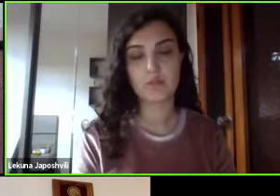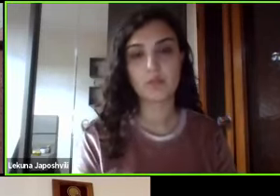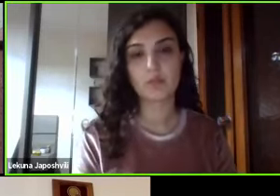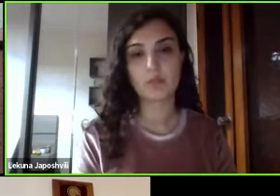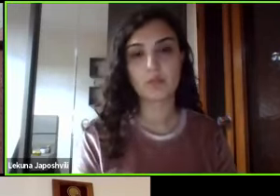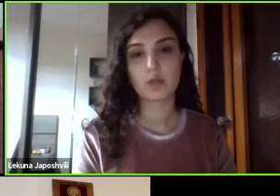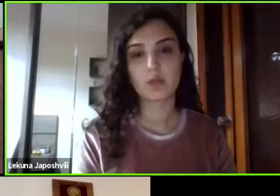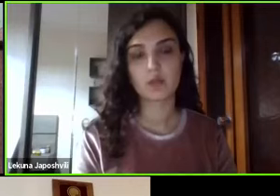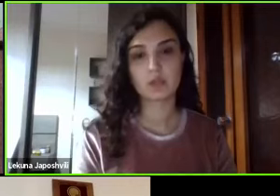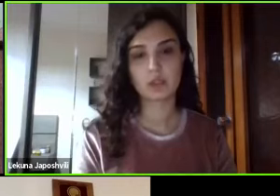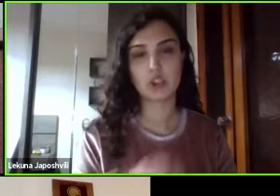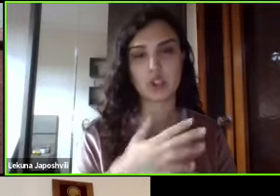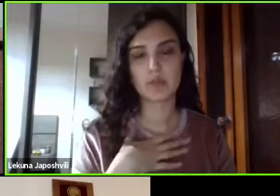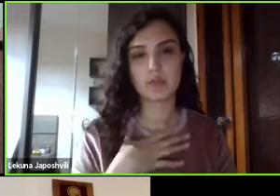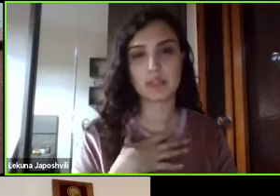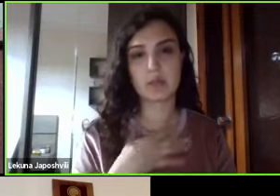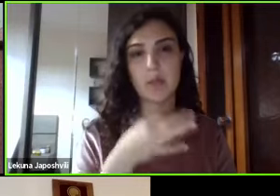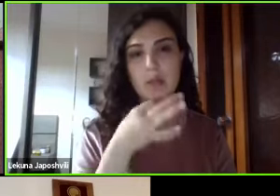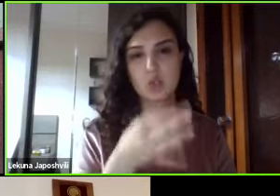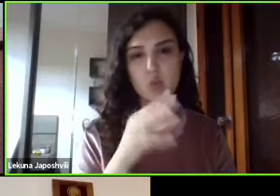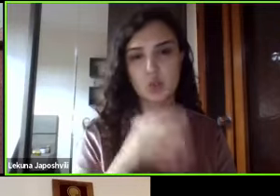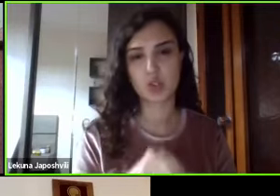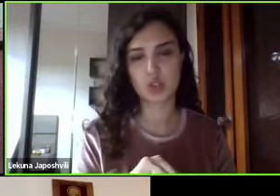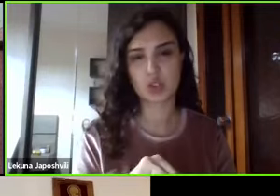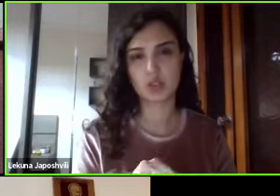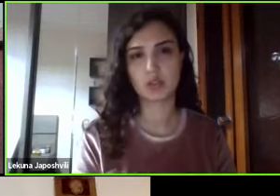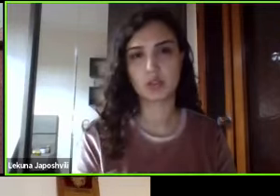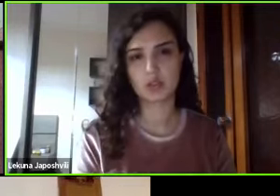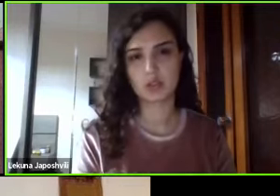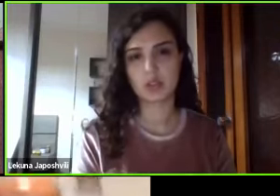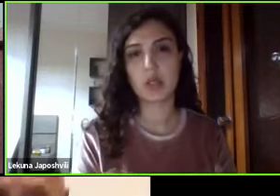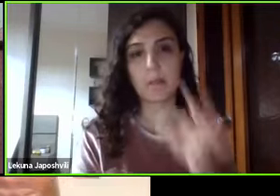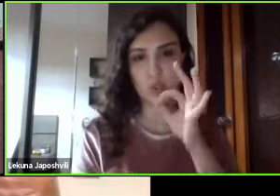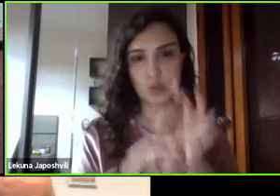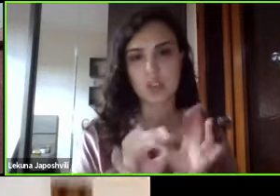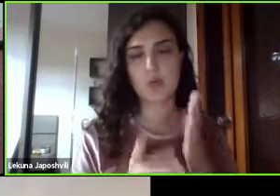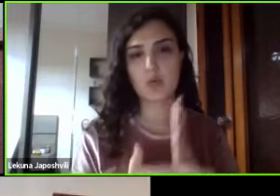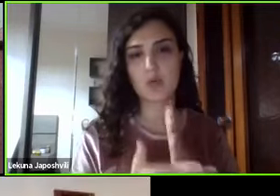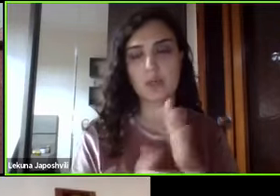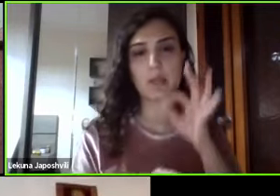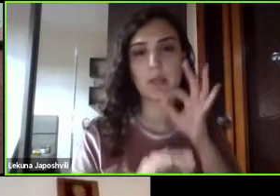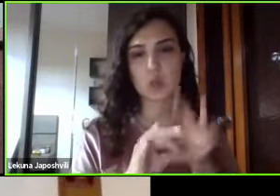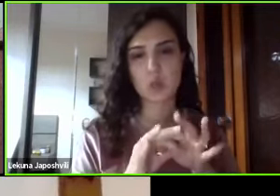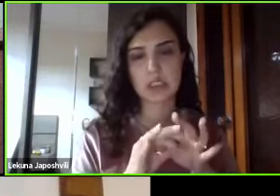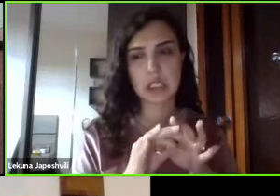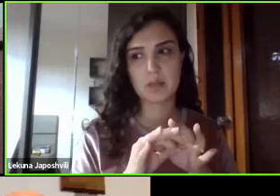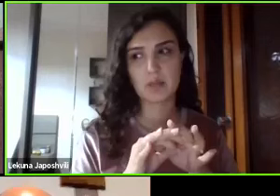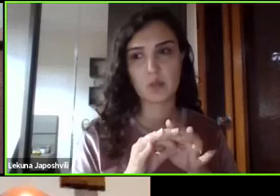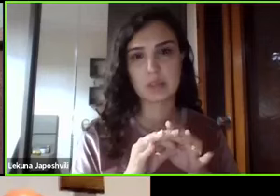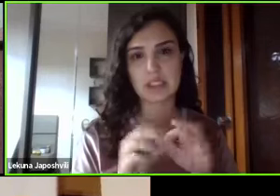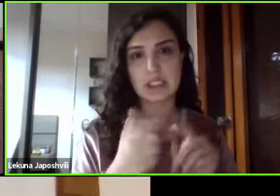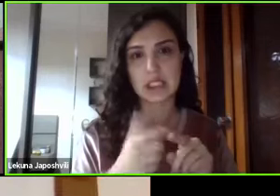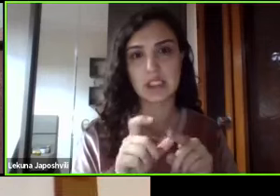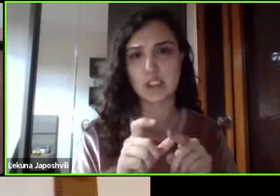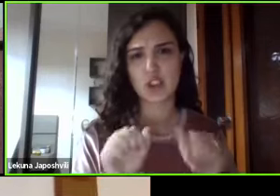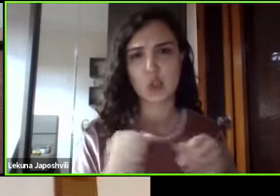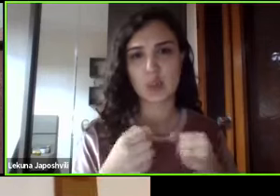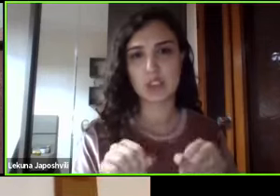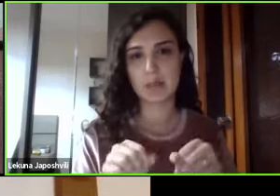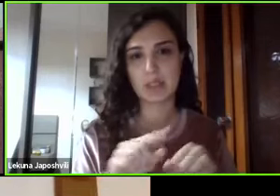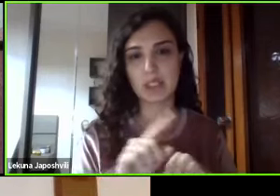ნუ ვიცით, ჩემს პასუხში, რა თქმა უნდა, პასუხისგებლობაც არის, პასუხისგებლობის ძალიან შეუძლებელია ხა,